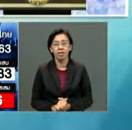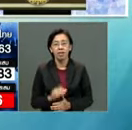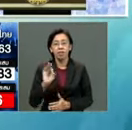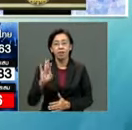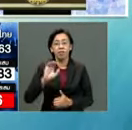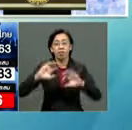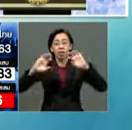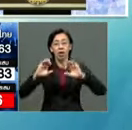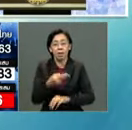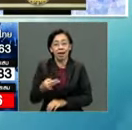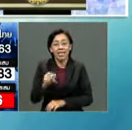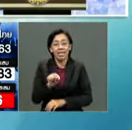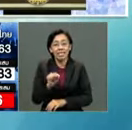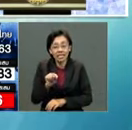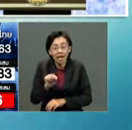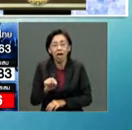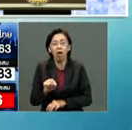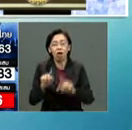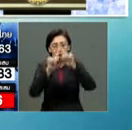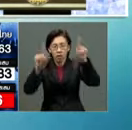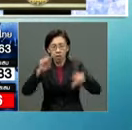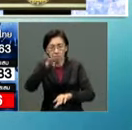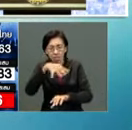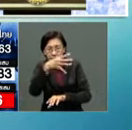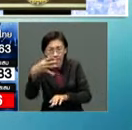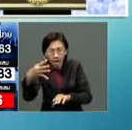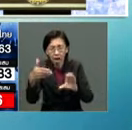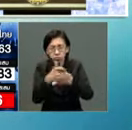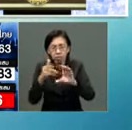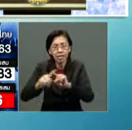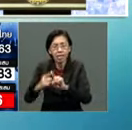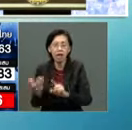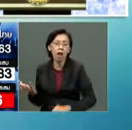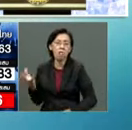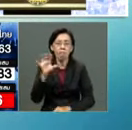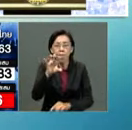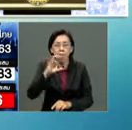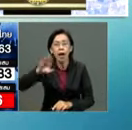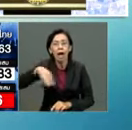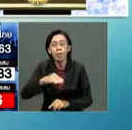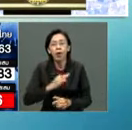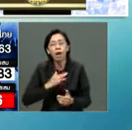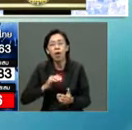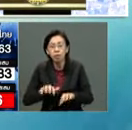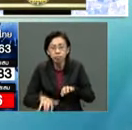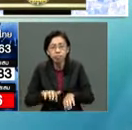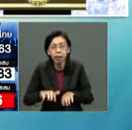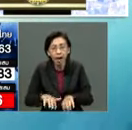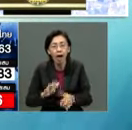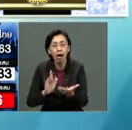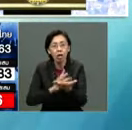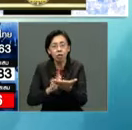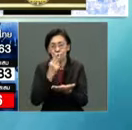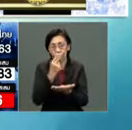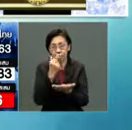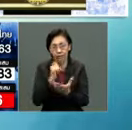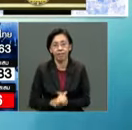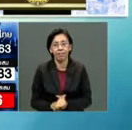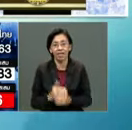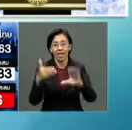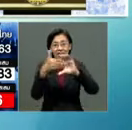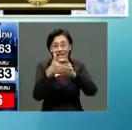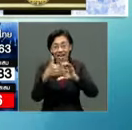ไลด์ต่างๆเหล่านี้ไปลงที่นั่นนะครับเพื่อประหยัดเวลาในการที่จะนำเสนอนะครับทั้งตารางที่1ตารางที่2ที่เค